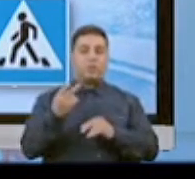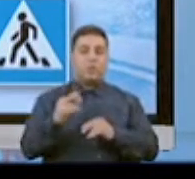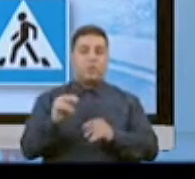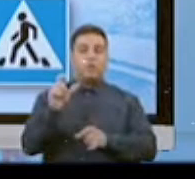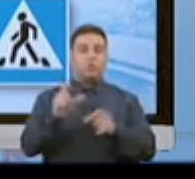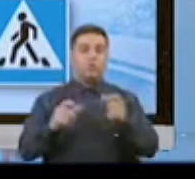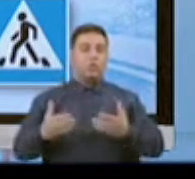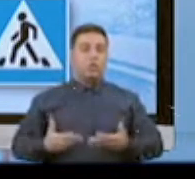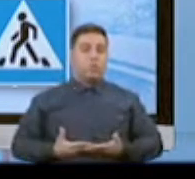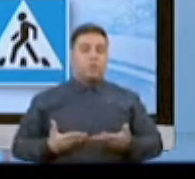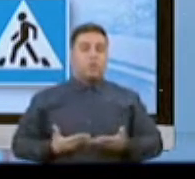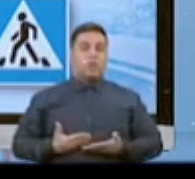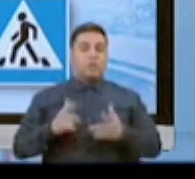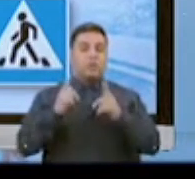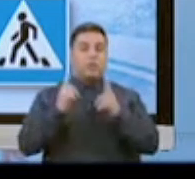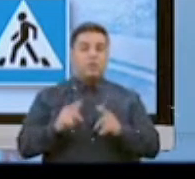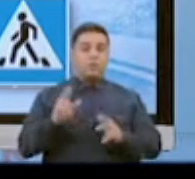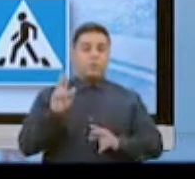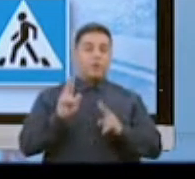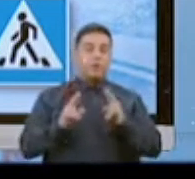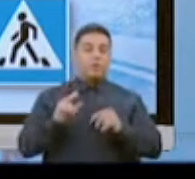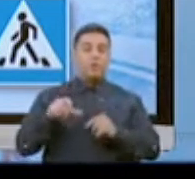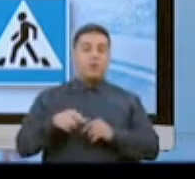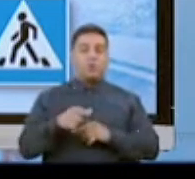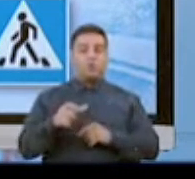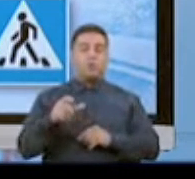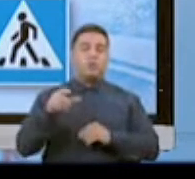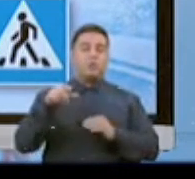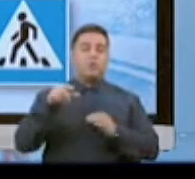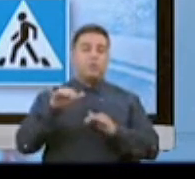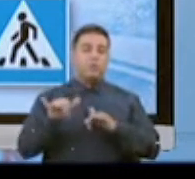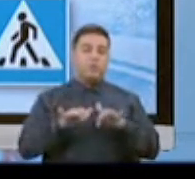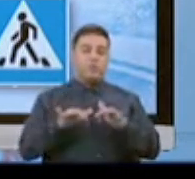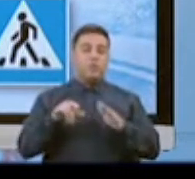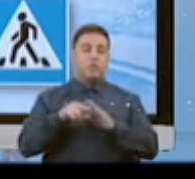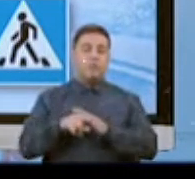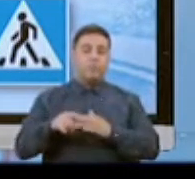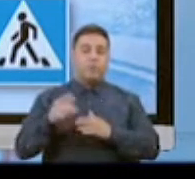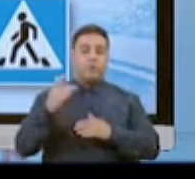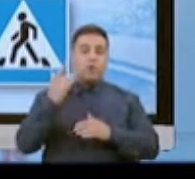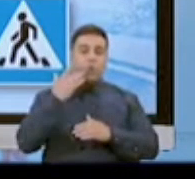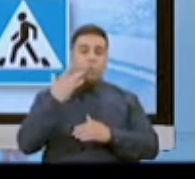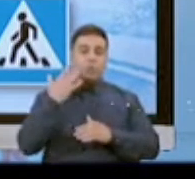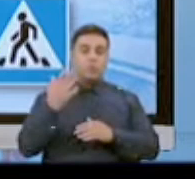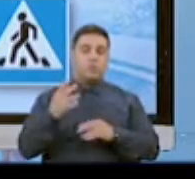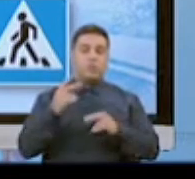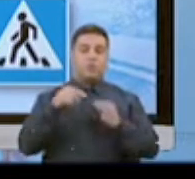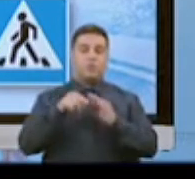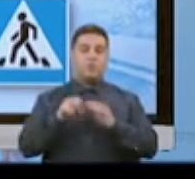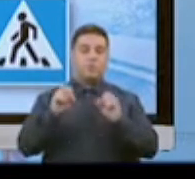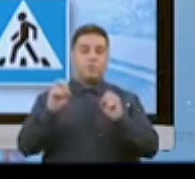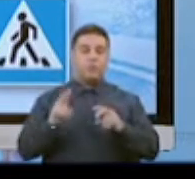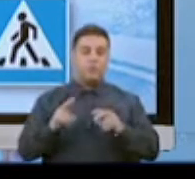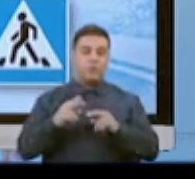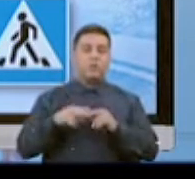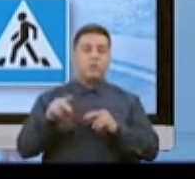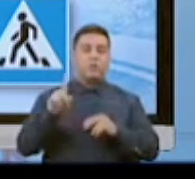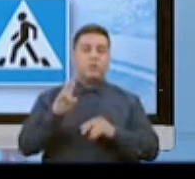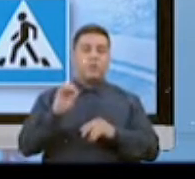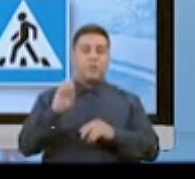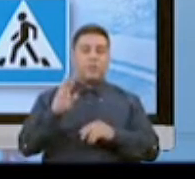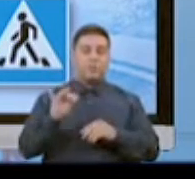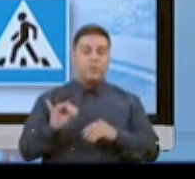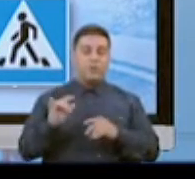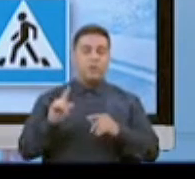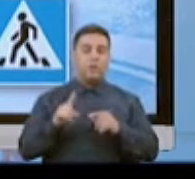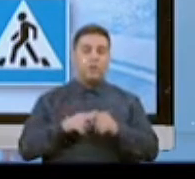же целей. Согласно правилам дорожного движения, пешеходный переход обычно обозначен специальными дорожными знаками